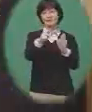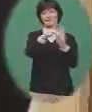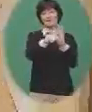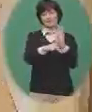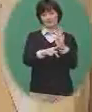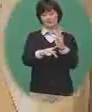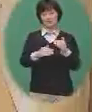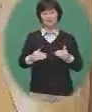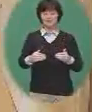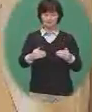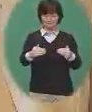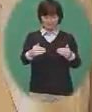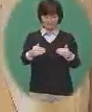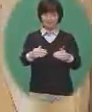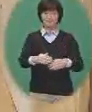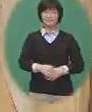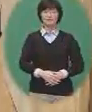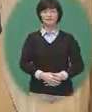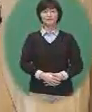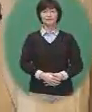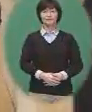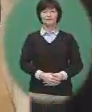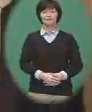リキュラムを実践していきます。